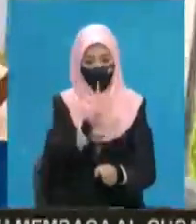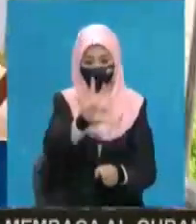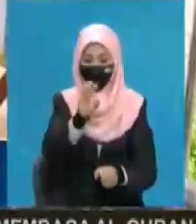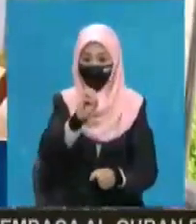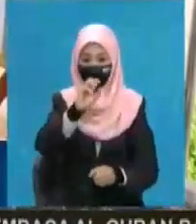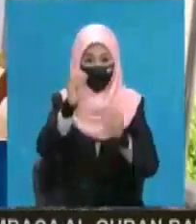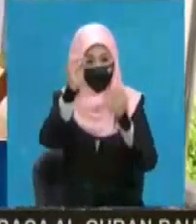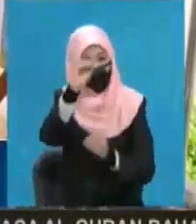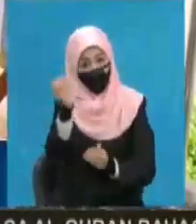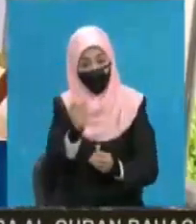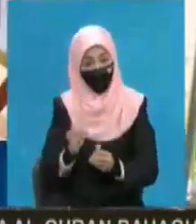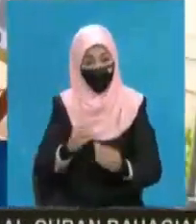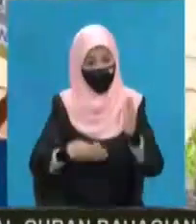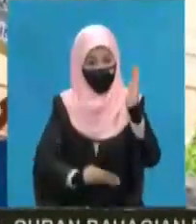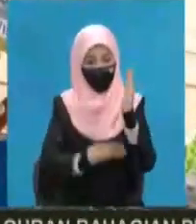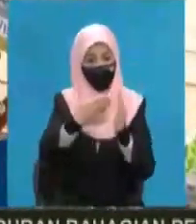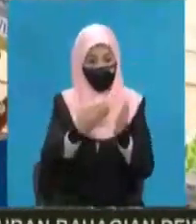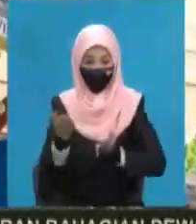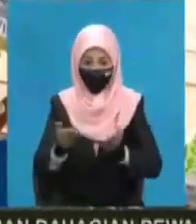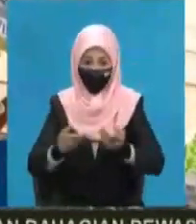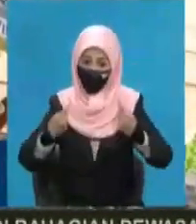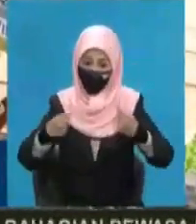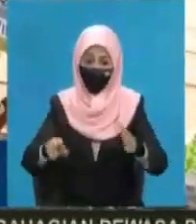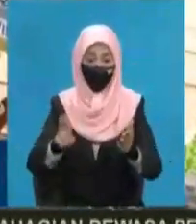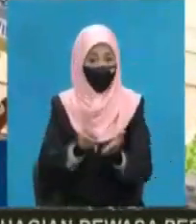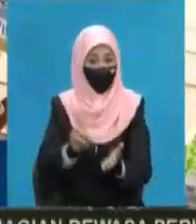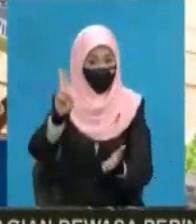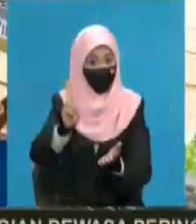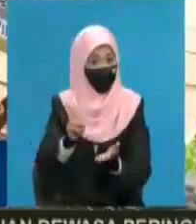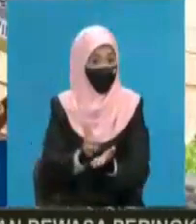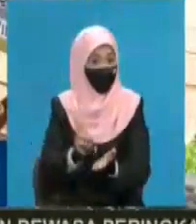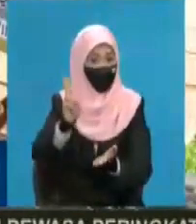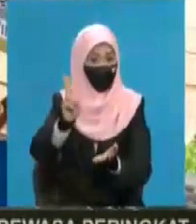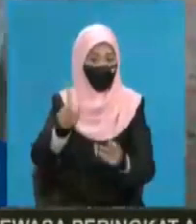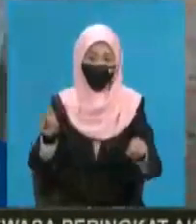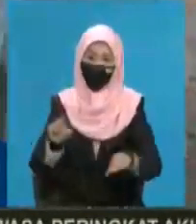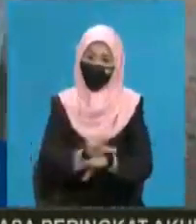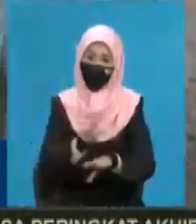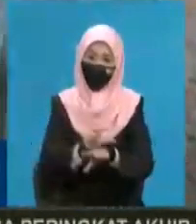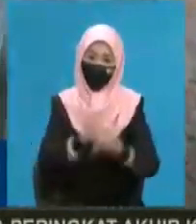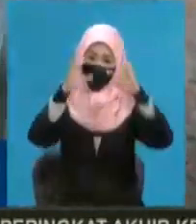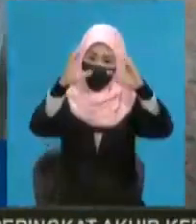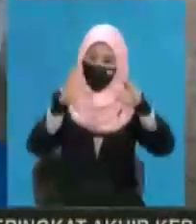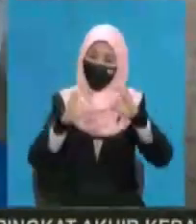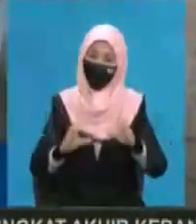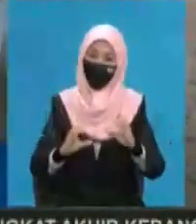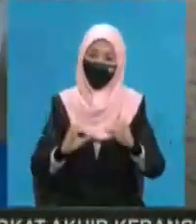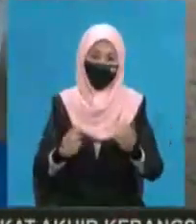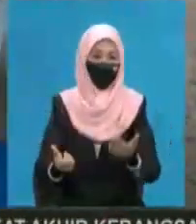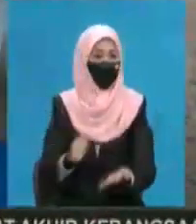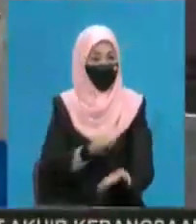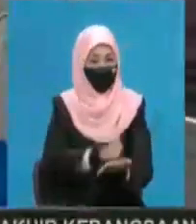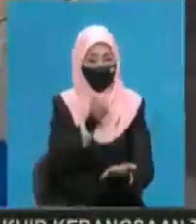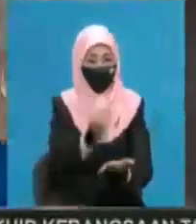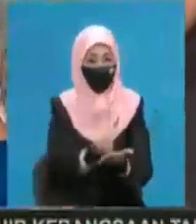100 bangunan primatan primatan yang telah dikemas kini semula akan menggunakan beberapa kaedah antaranya tempahan